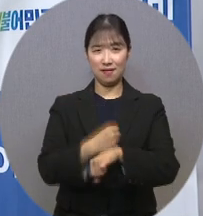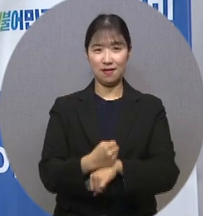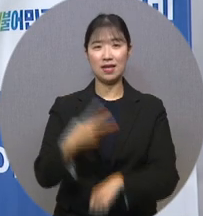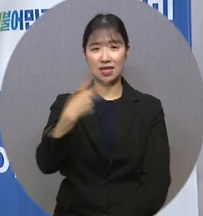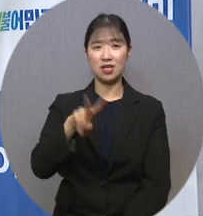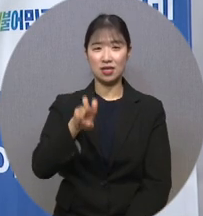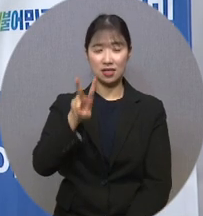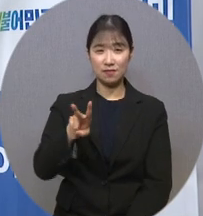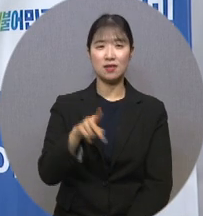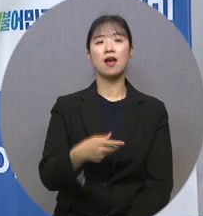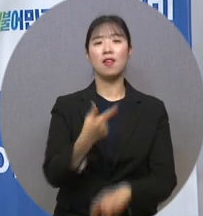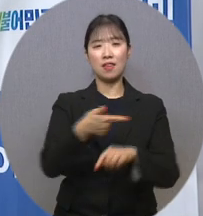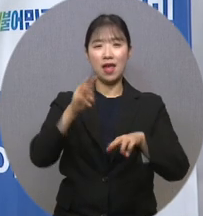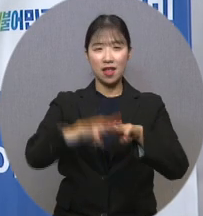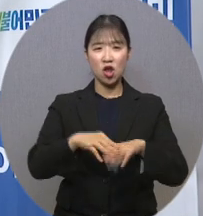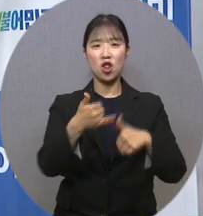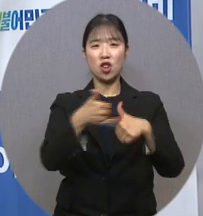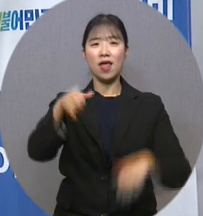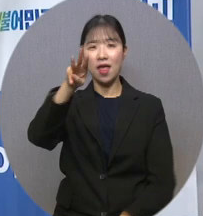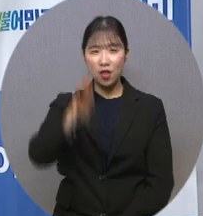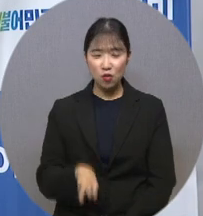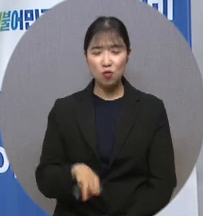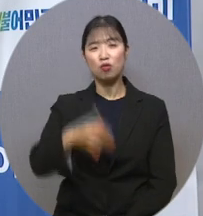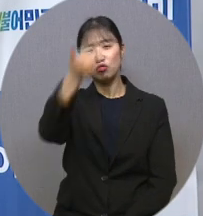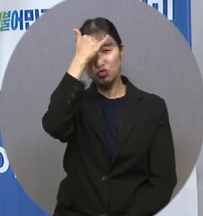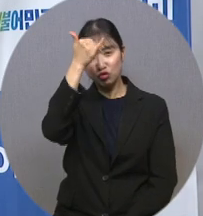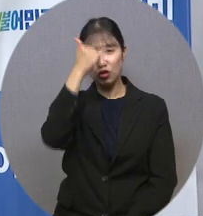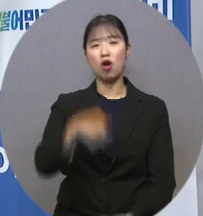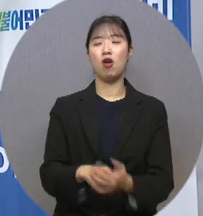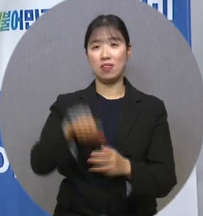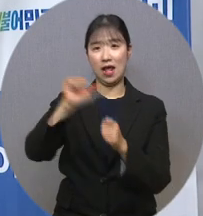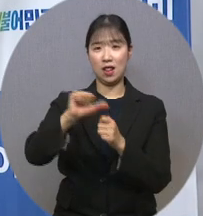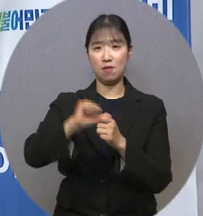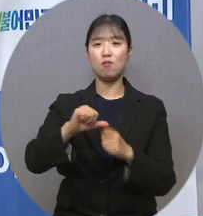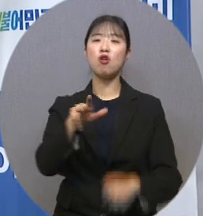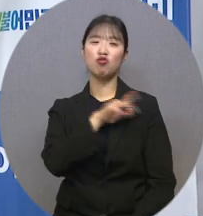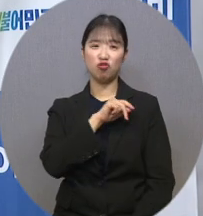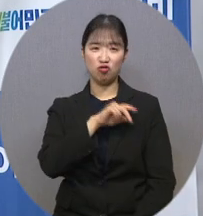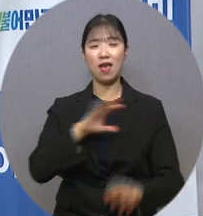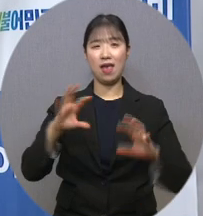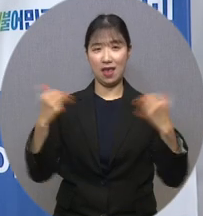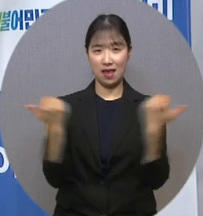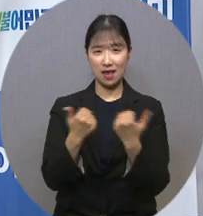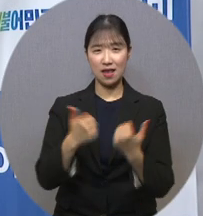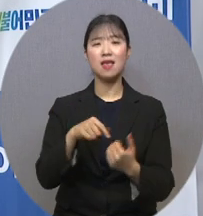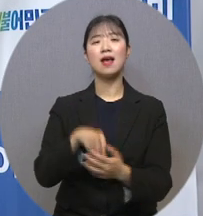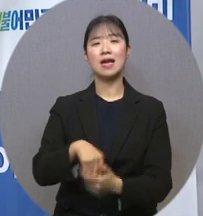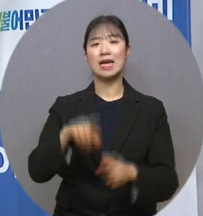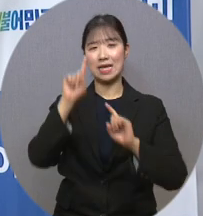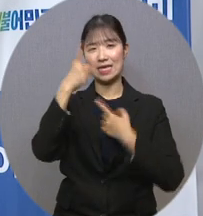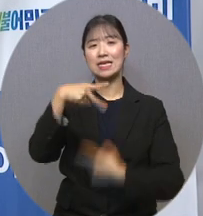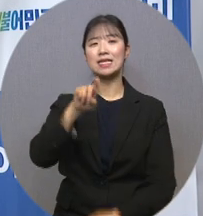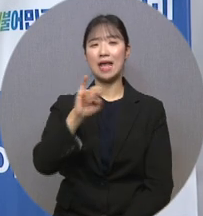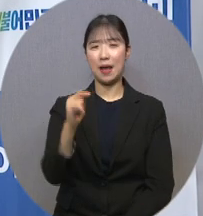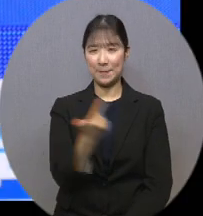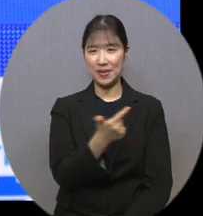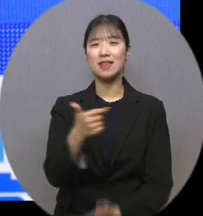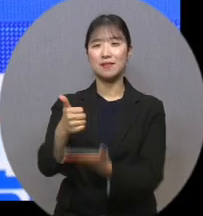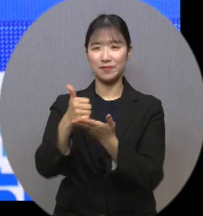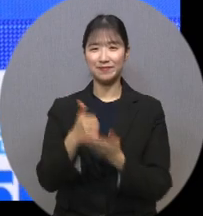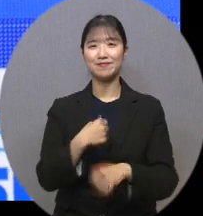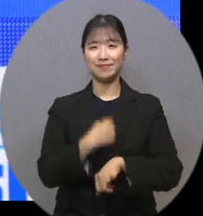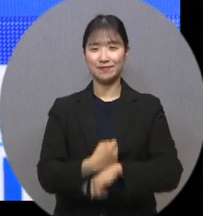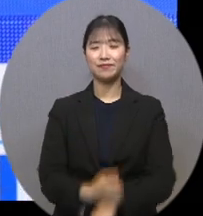대전, 세종, 충청의 첫 인물로 5선 국회의원으로 대한민국의 새로운 시대를 이끌고 계신 이상민 국회의원님을 모셨습니다.